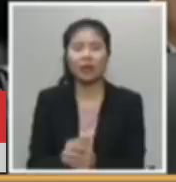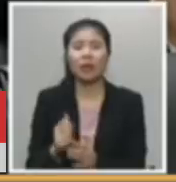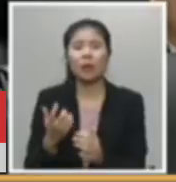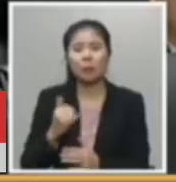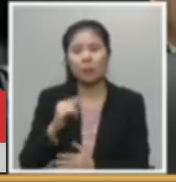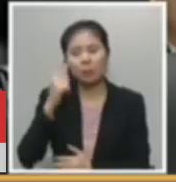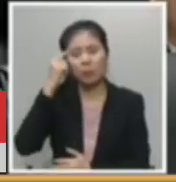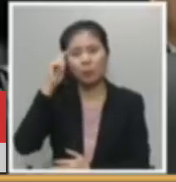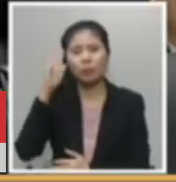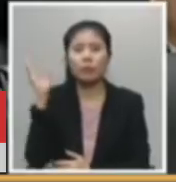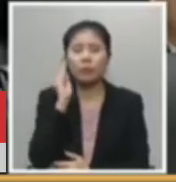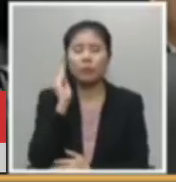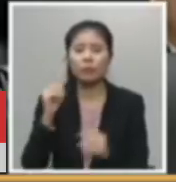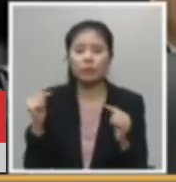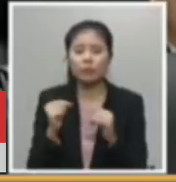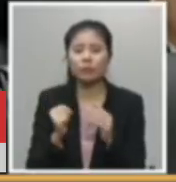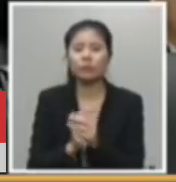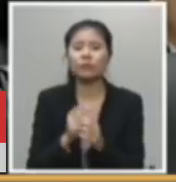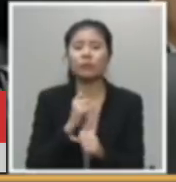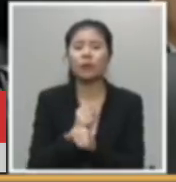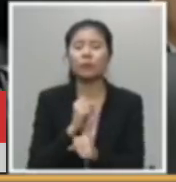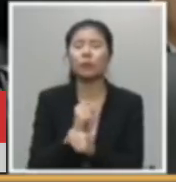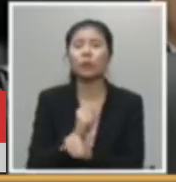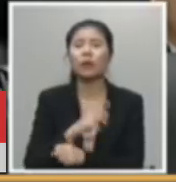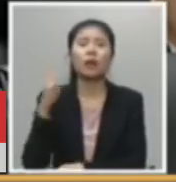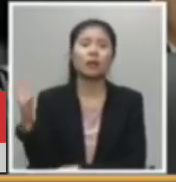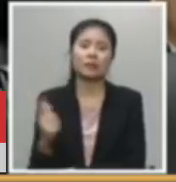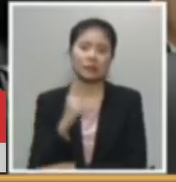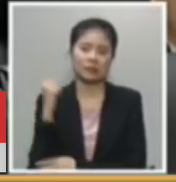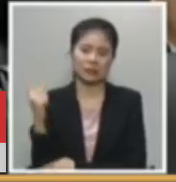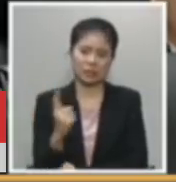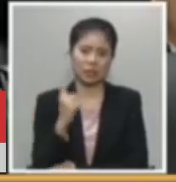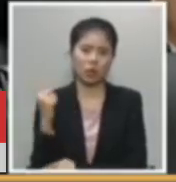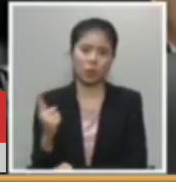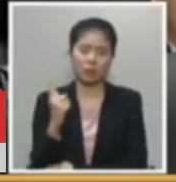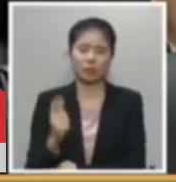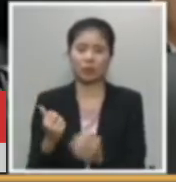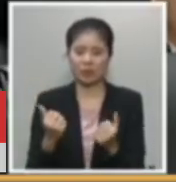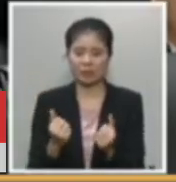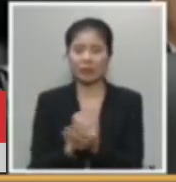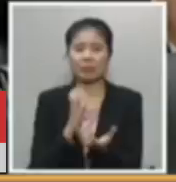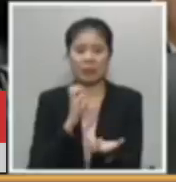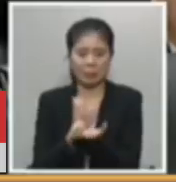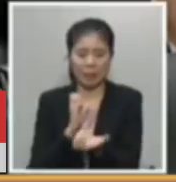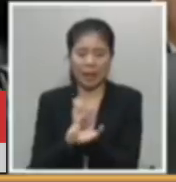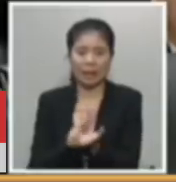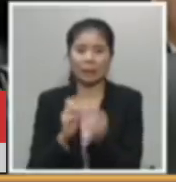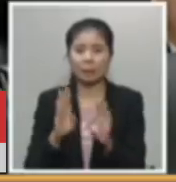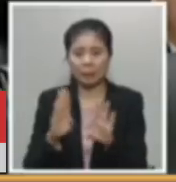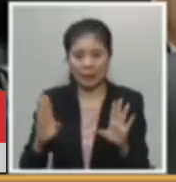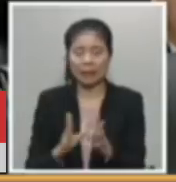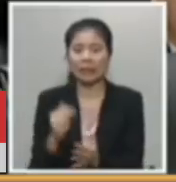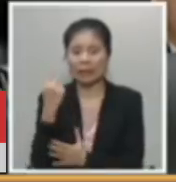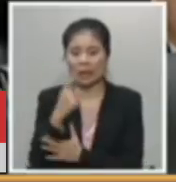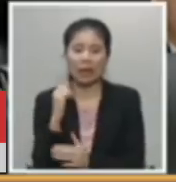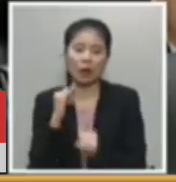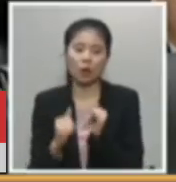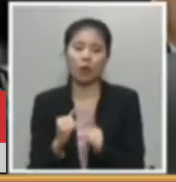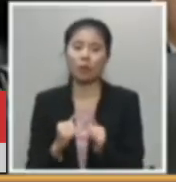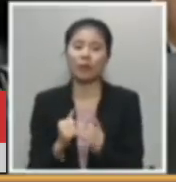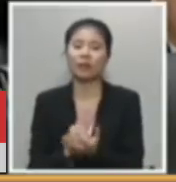าที่ผมบอกว่ามันเปิดบอลแถวสีลมเนี่ยเดี๋ยวท่านนายกไปจัดการหน่อยนะครับไม่ได้ครับสีลมเนี่ยมาเปิดบ่อน